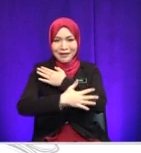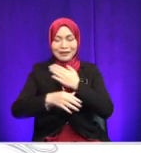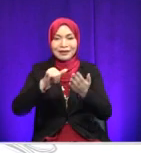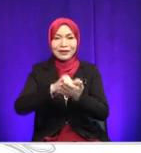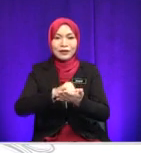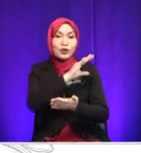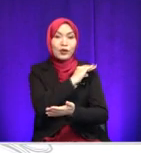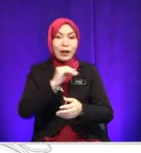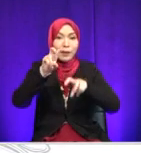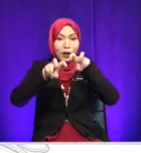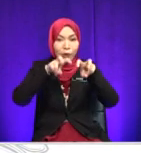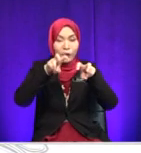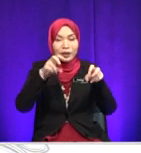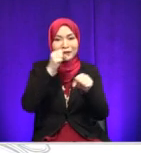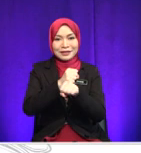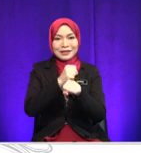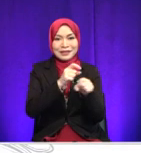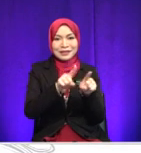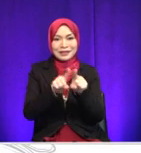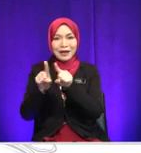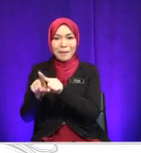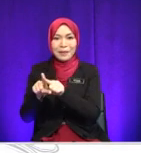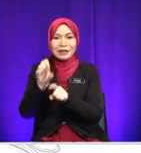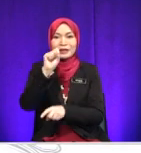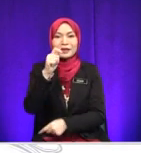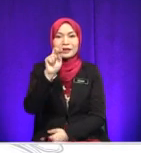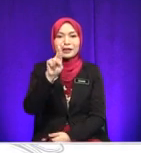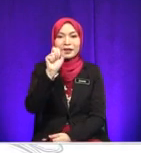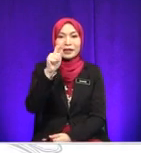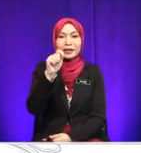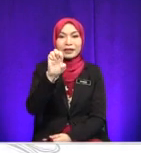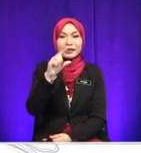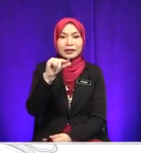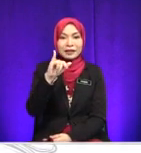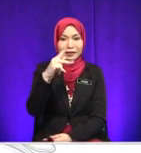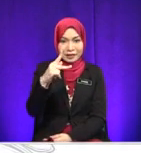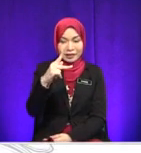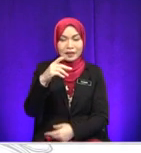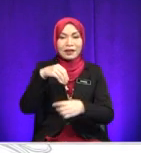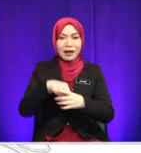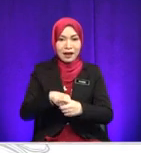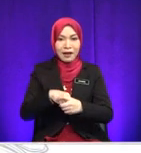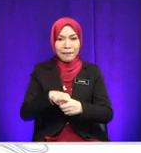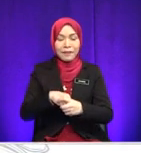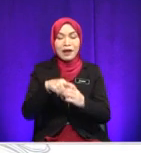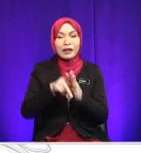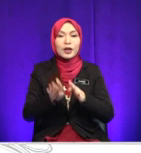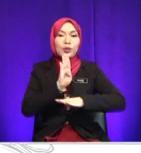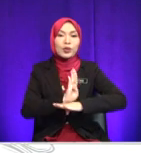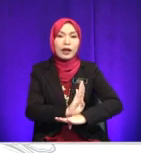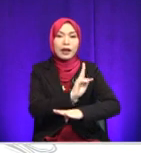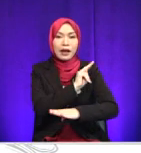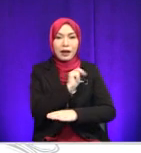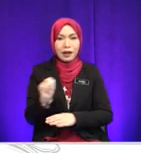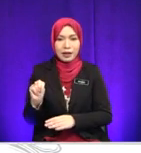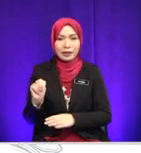meneroka kerjasama strategik baharu dalam sektor perdagangan dan pelaburan, pendidikan, kebudayaan, pelancongan, bantuan kerjasama